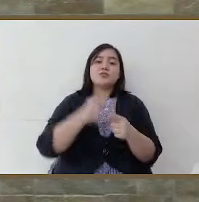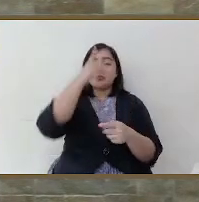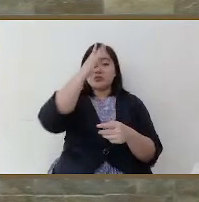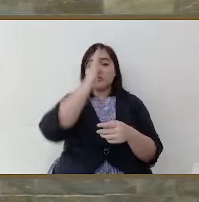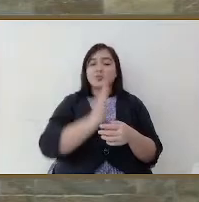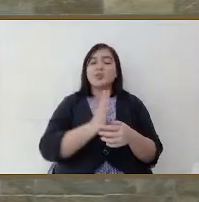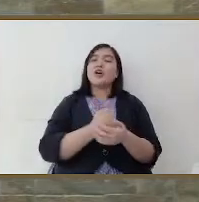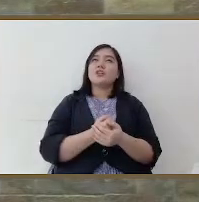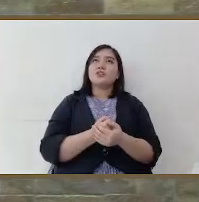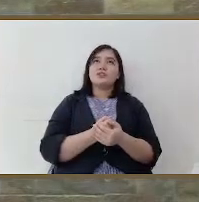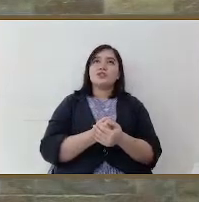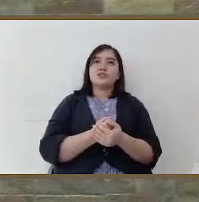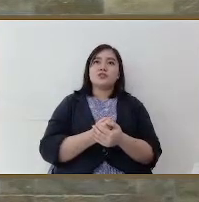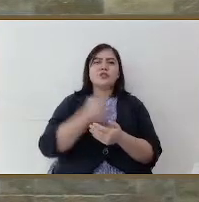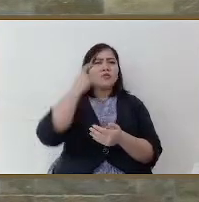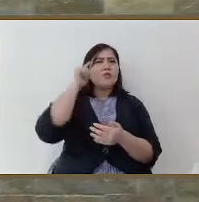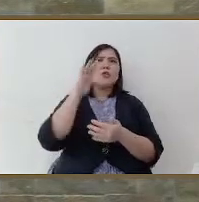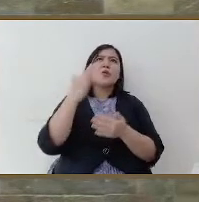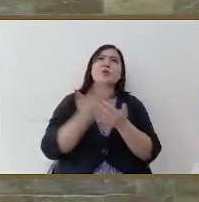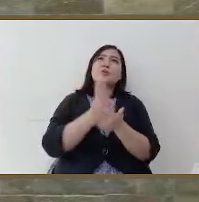given me.